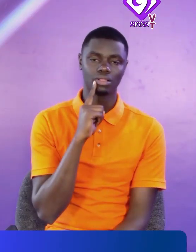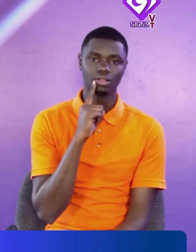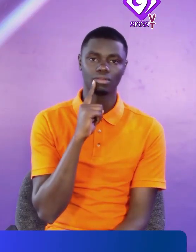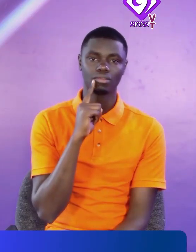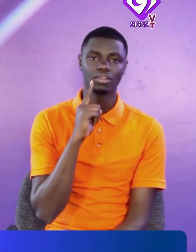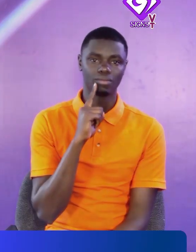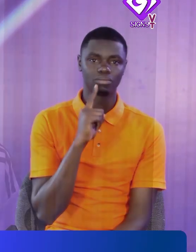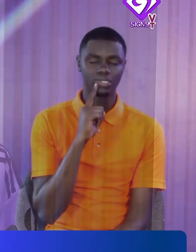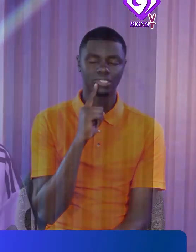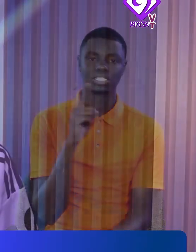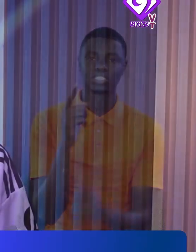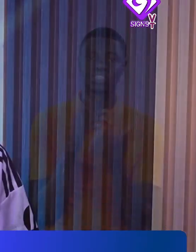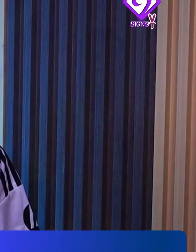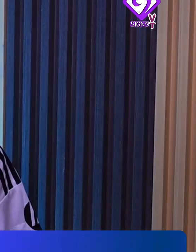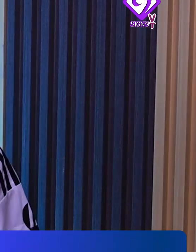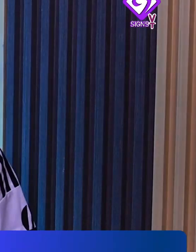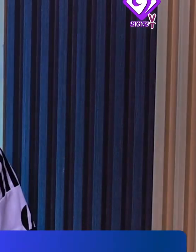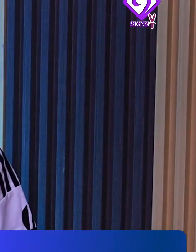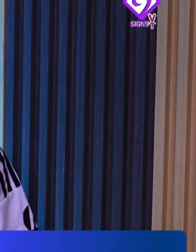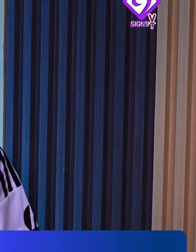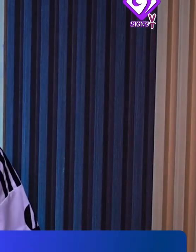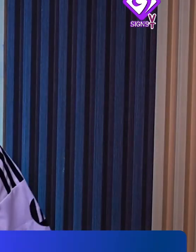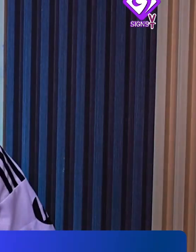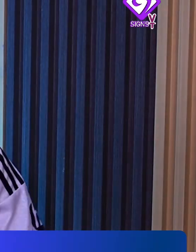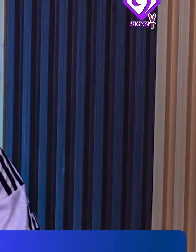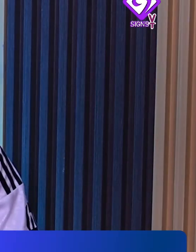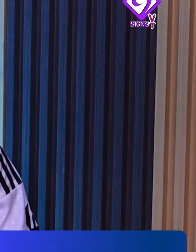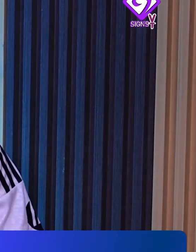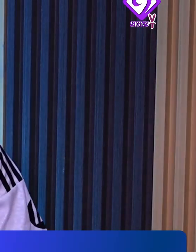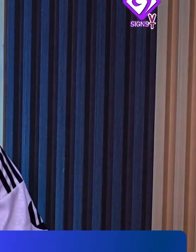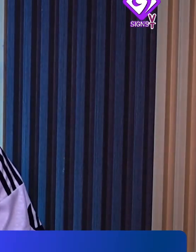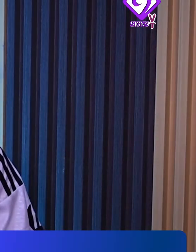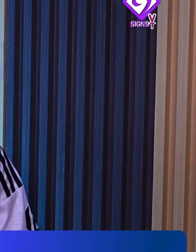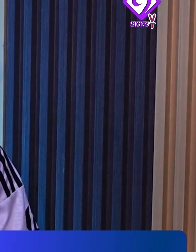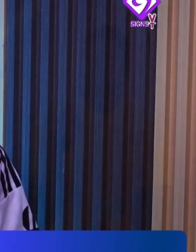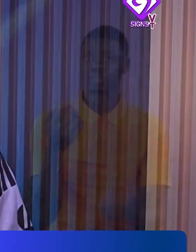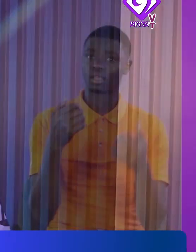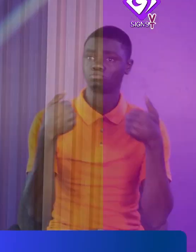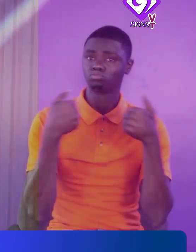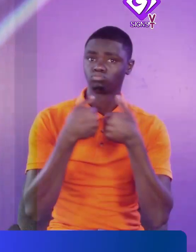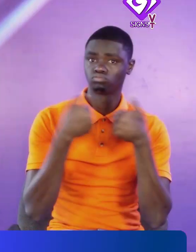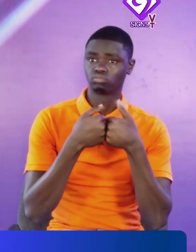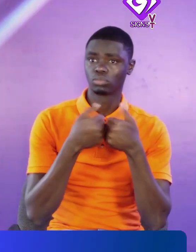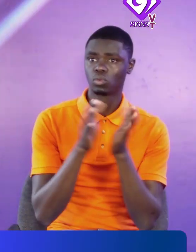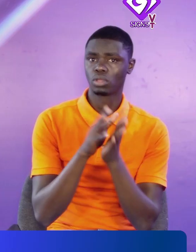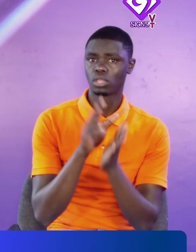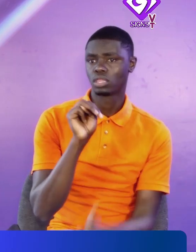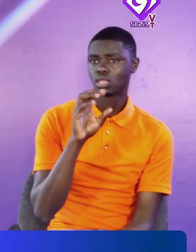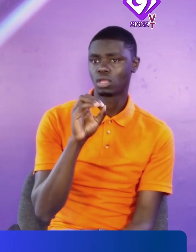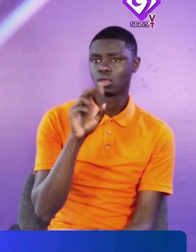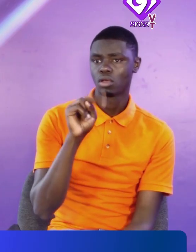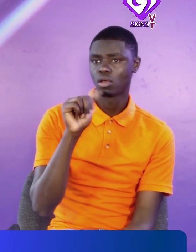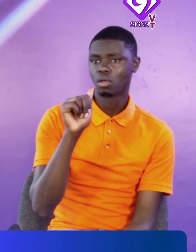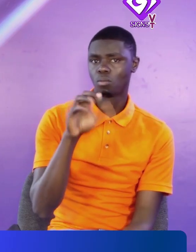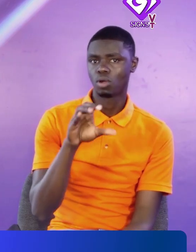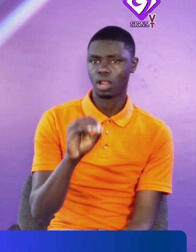of Ottoman rule. Man City ilikuwa awe kucheza na Monaco. Hii game